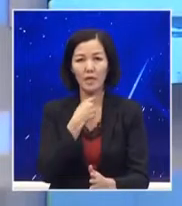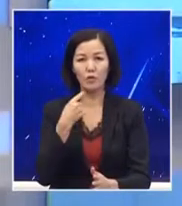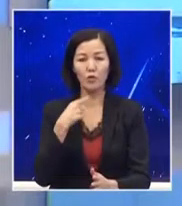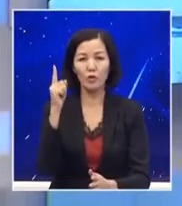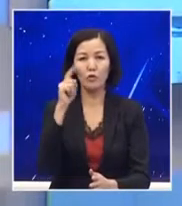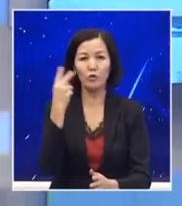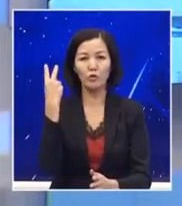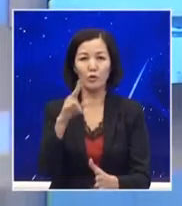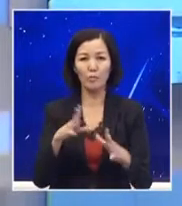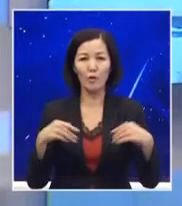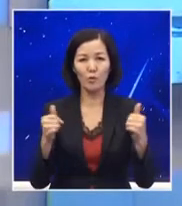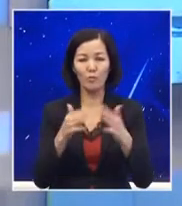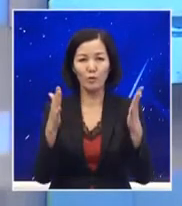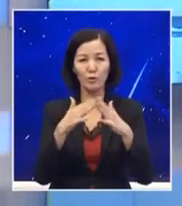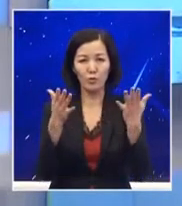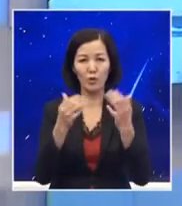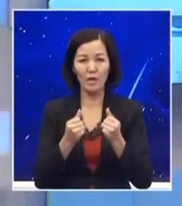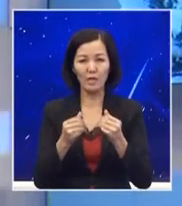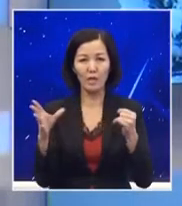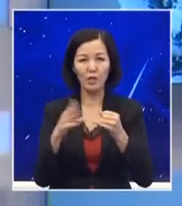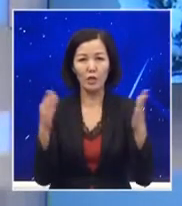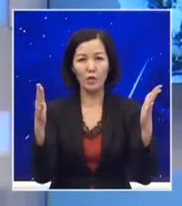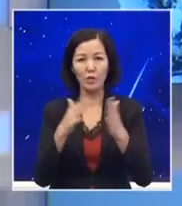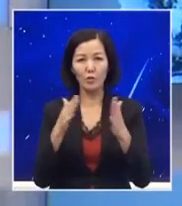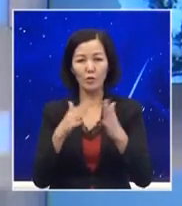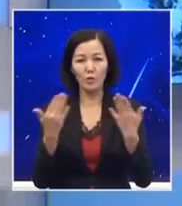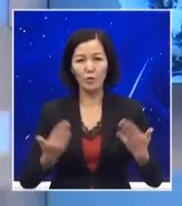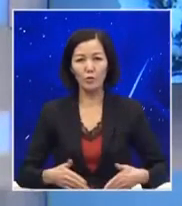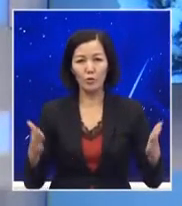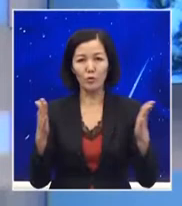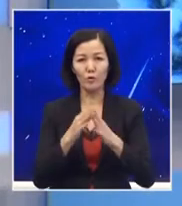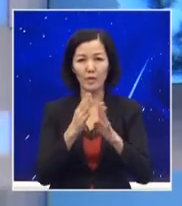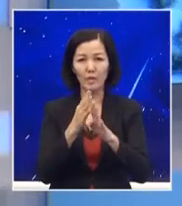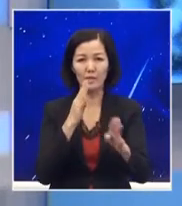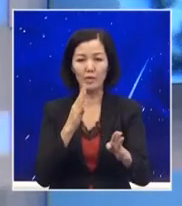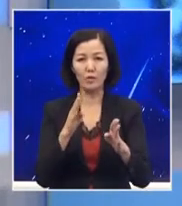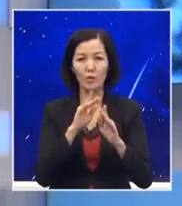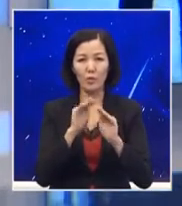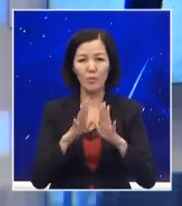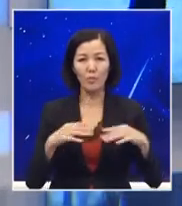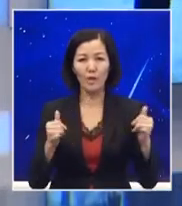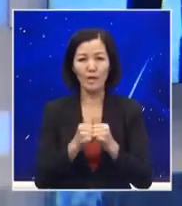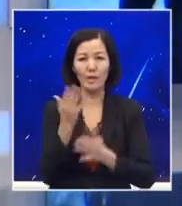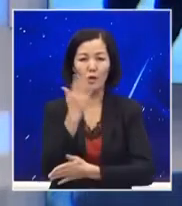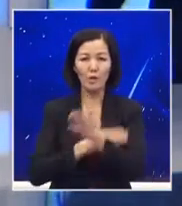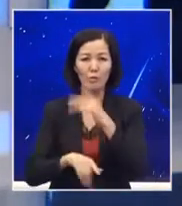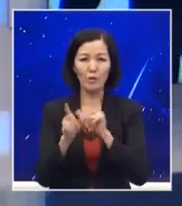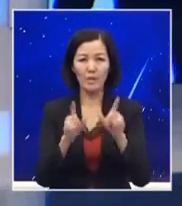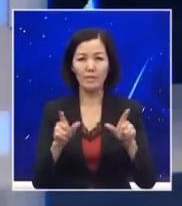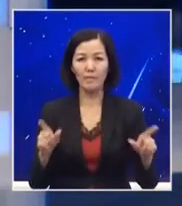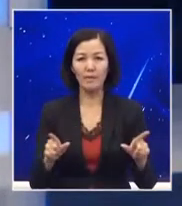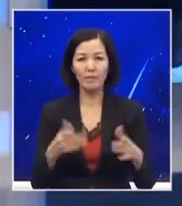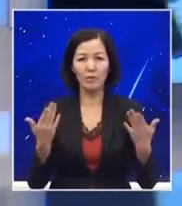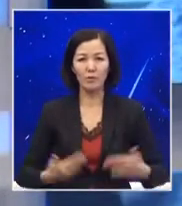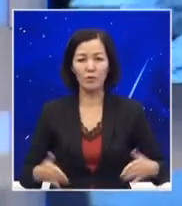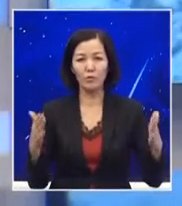Талдықорғанда 120 отбасы баспаналы болды. Коттеджді қалашықты тұрғын үйлер кезекте тұрған көп балалы мүмкіндігі шектеулі азаматтар мен